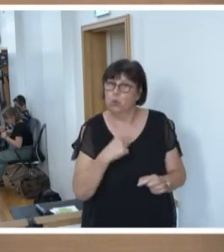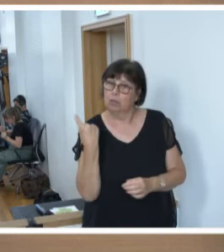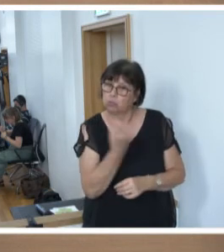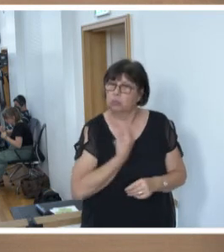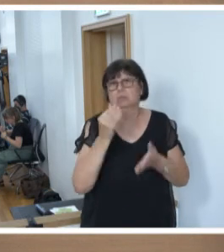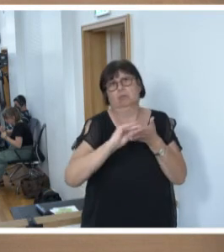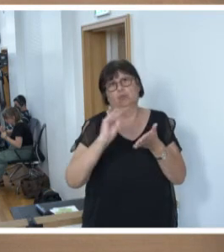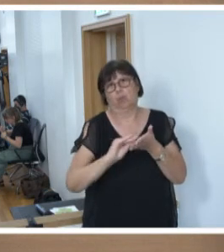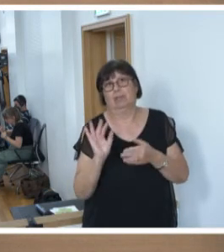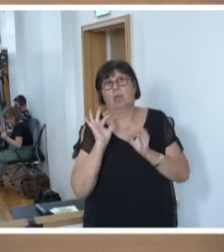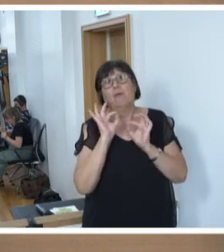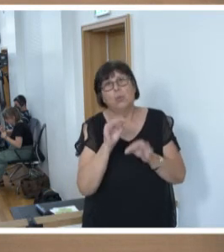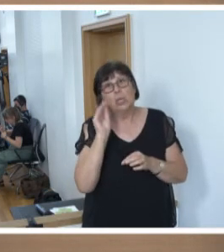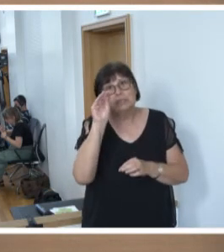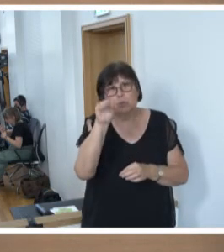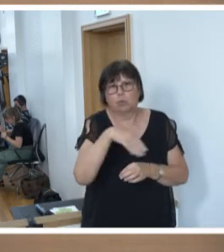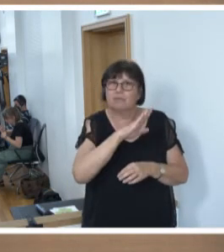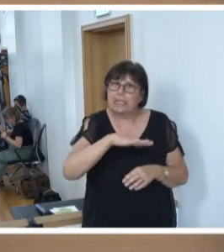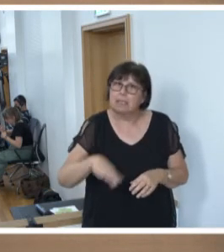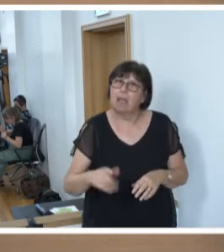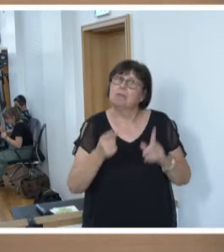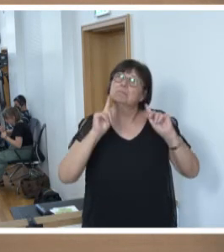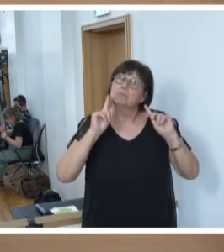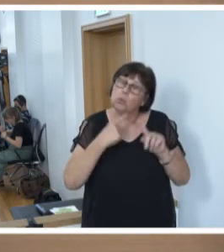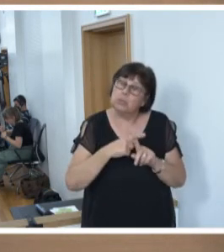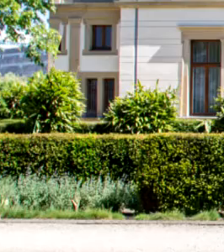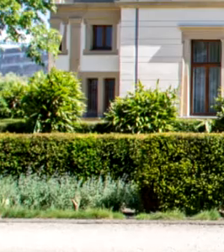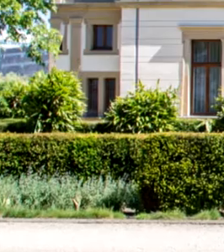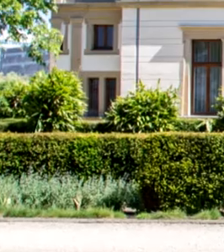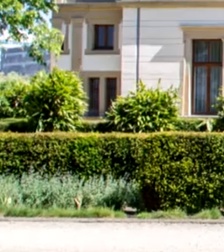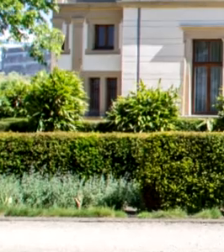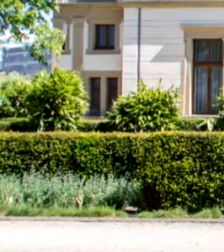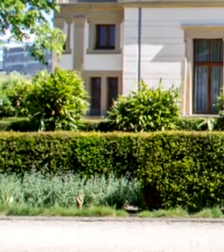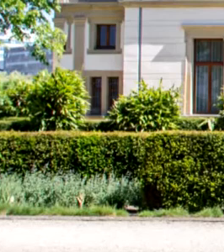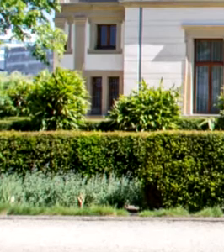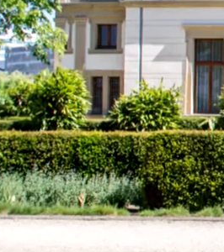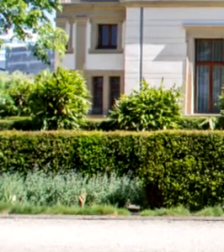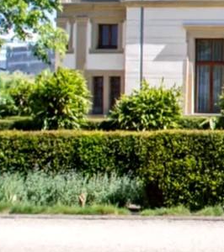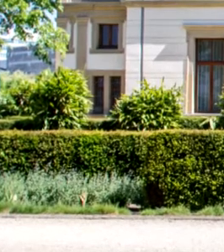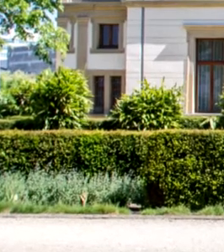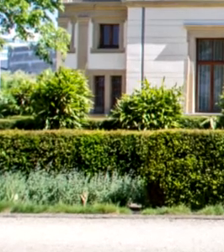für die Zukunft unserer Kinder und somit auch für die Zukunft unseres Landes. Glück auf!